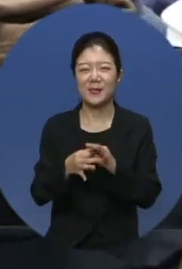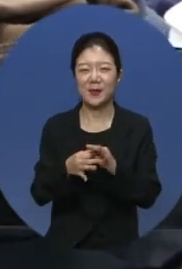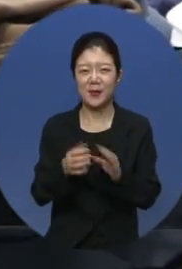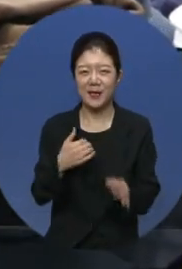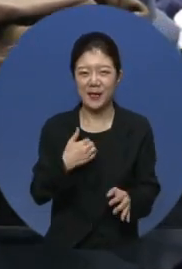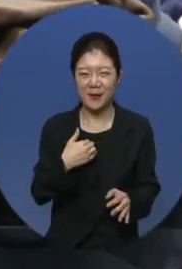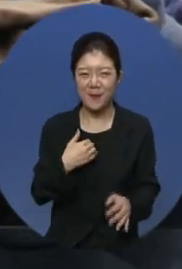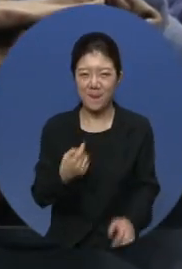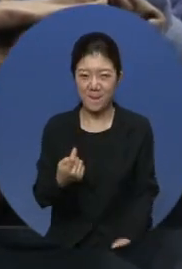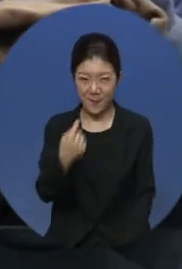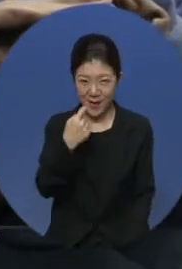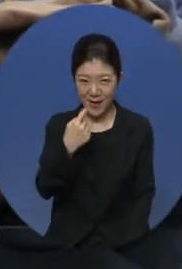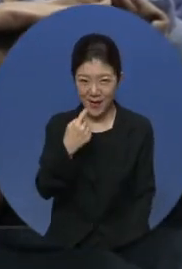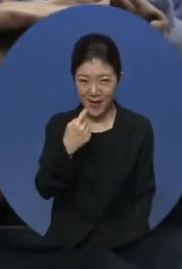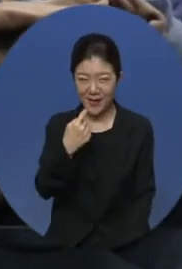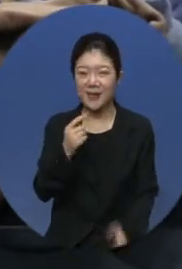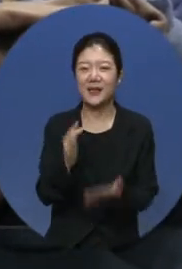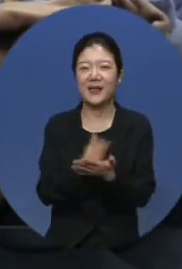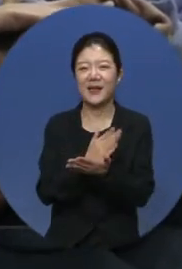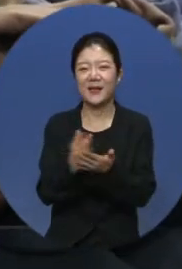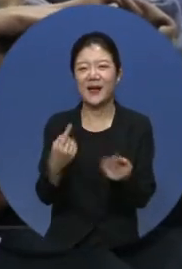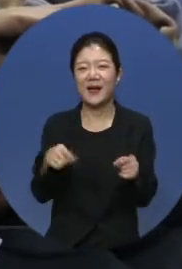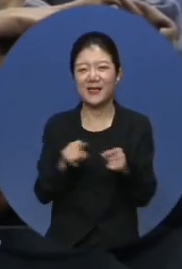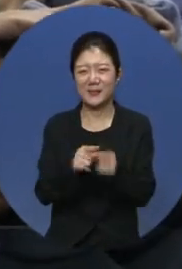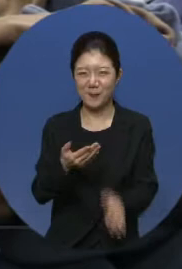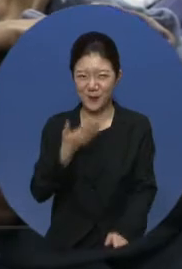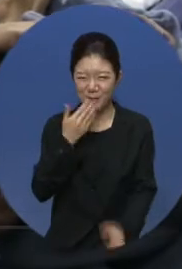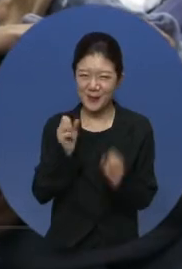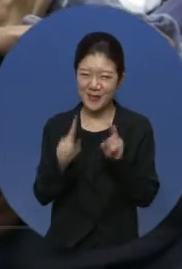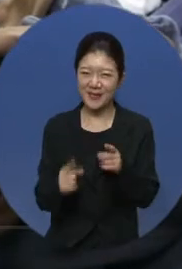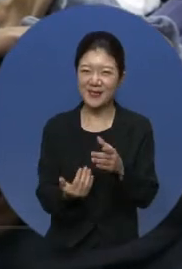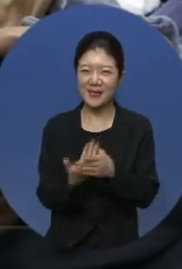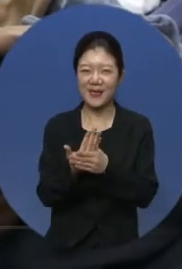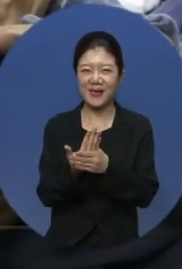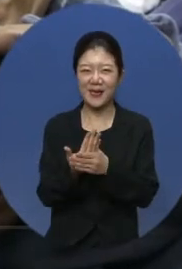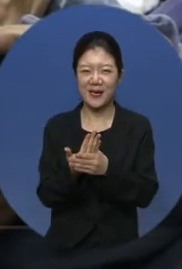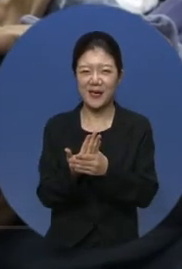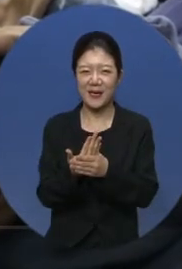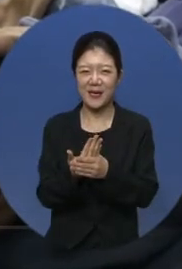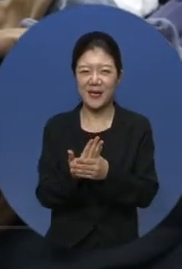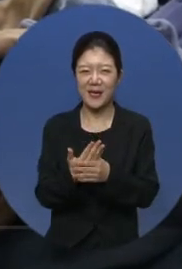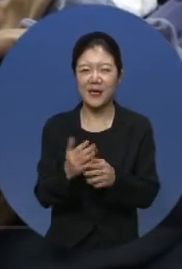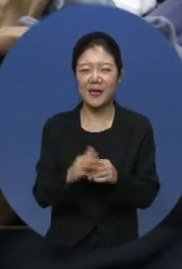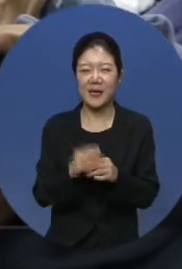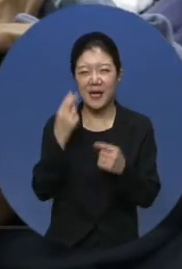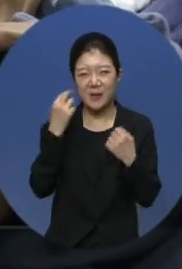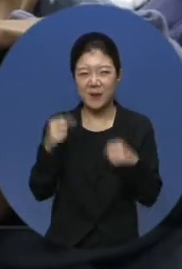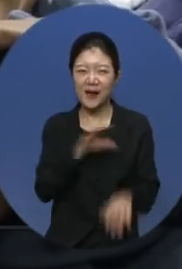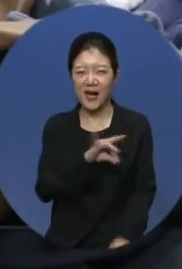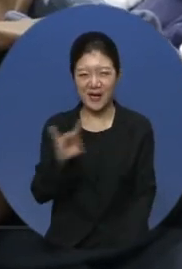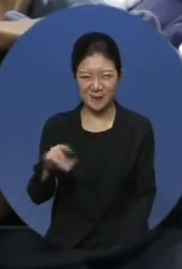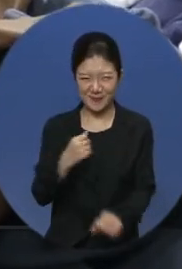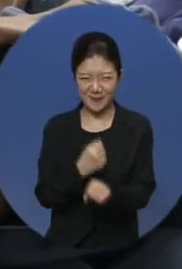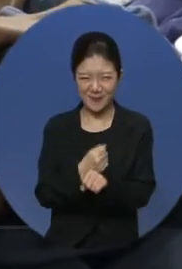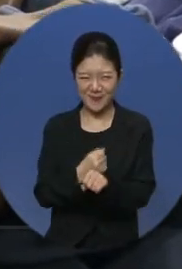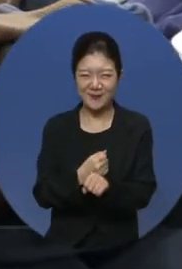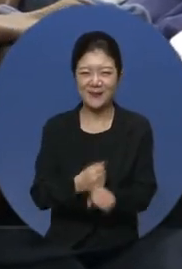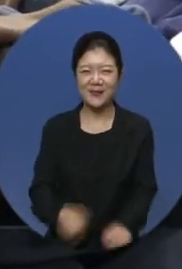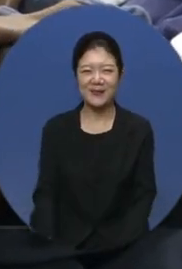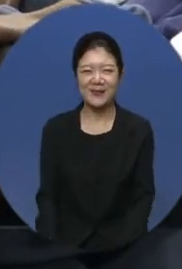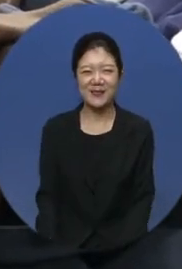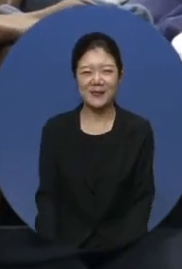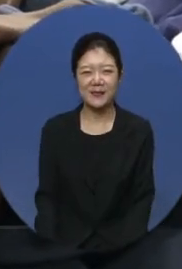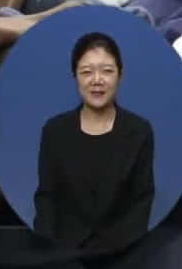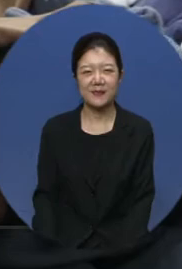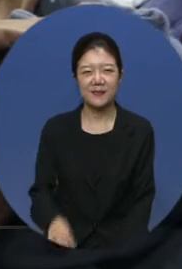걸리면 어쨌든 놀아서 다 같이 먹을 수 있는 기회가 생겨가지고 일부러 가끔 해요.